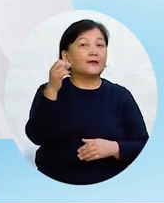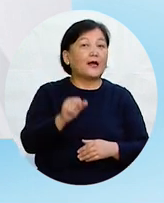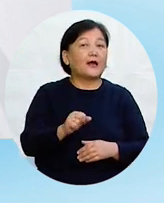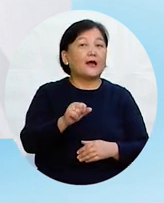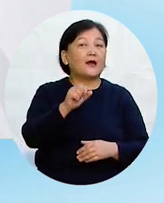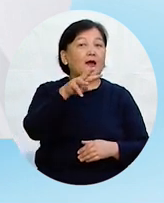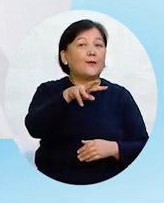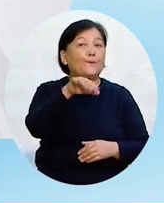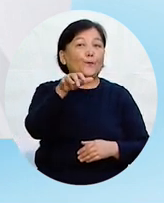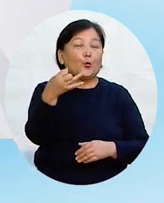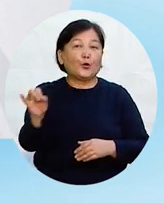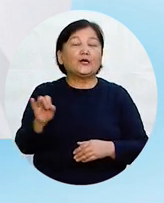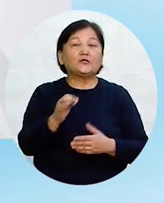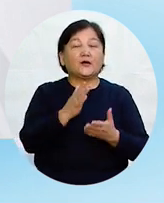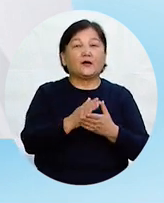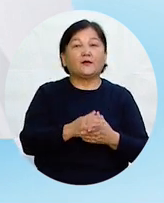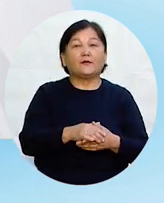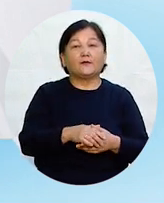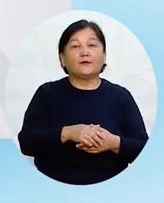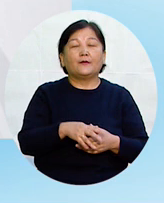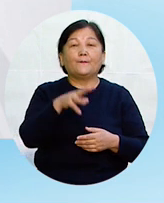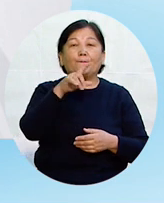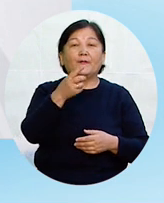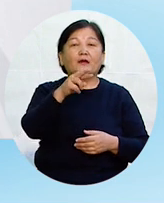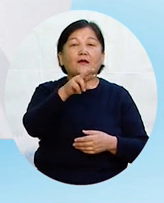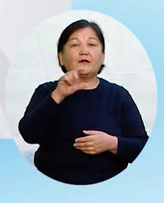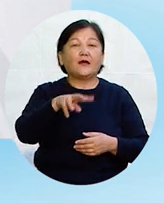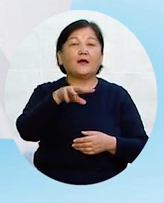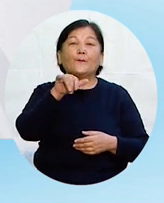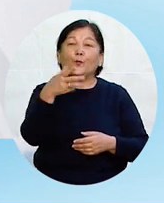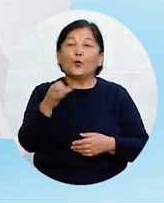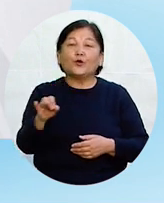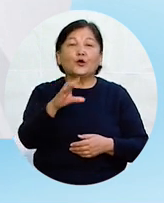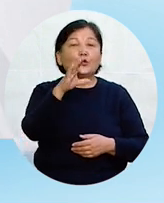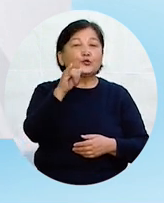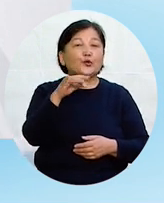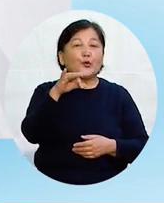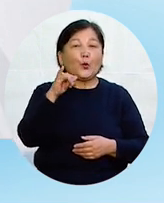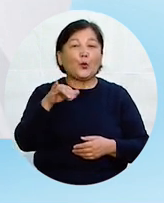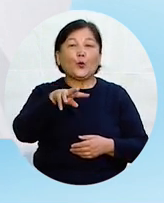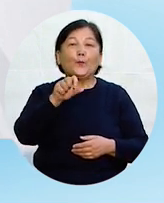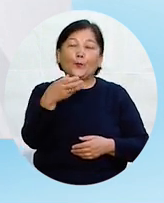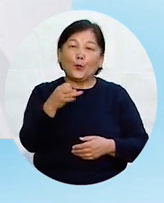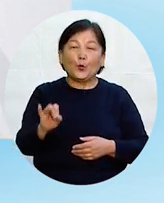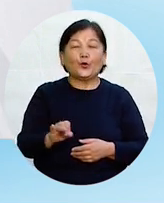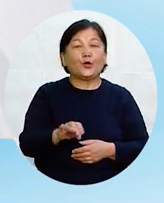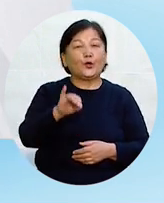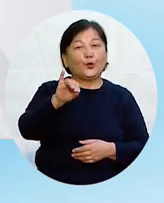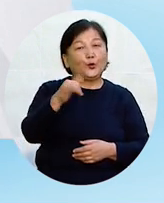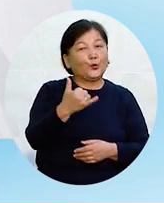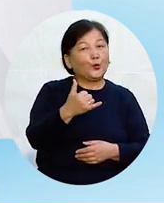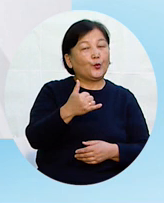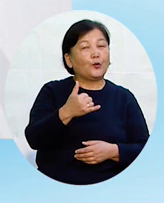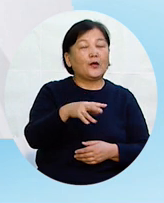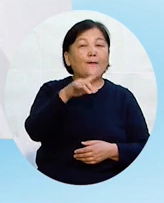мууй. За мэдэ мууй, мэдэ мууй, суру мууй, сур мууй. За мөн юу юу, мэд